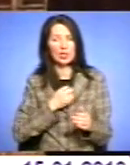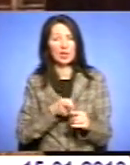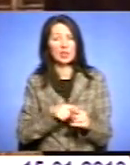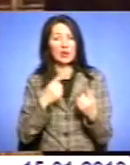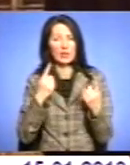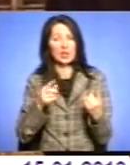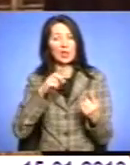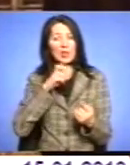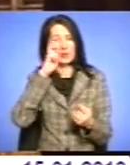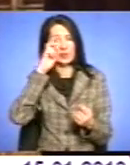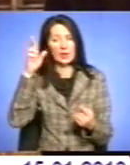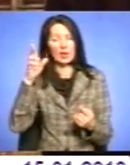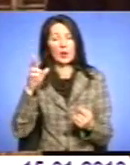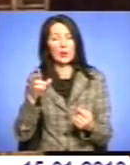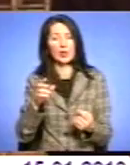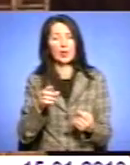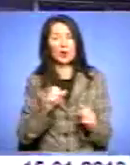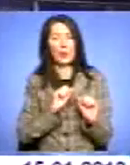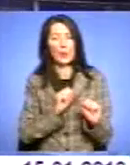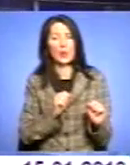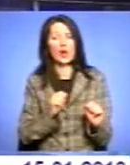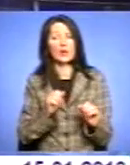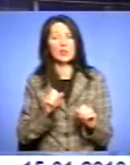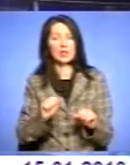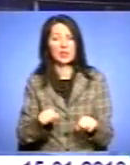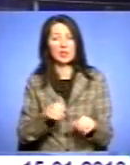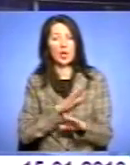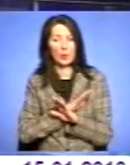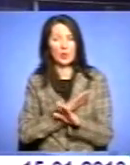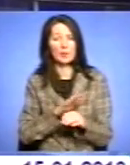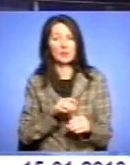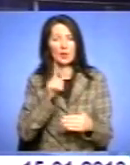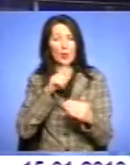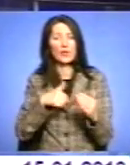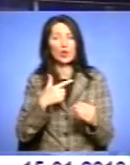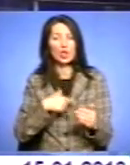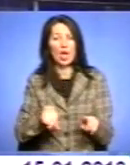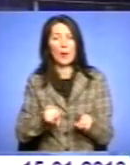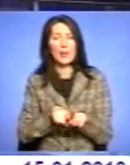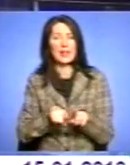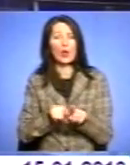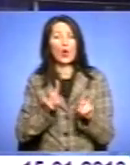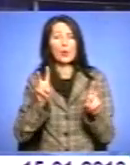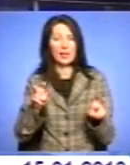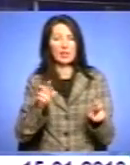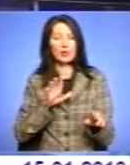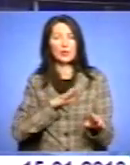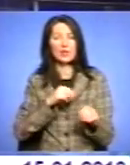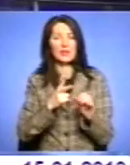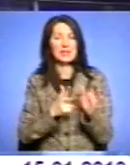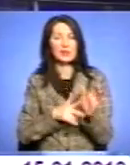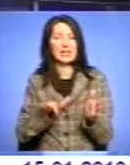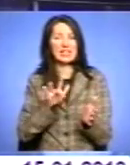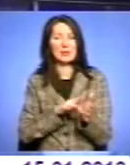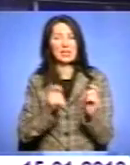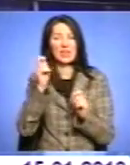в кращі світи. Власне, сьогодні ми вшановуємо його. «Повір у себе» під такою назвою відбувся 18-й міський фестиваль